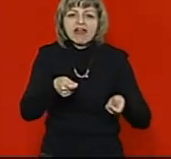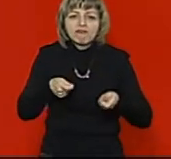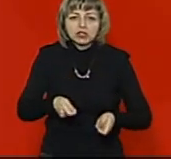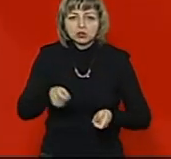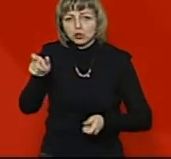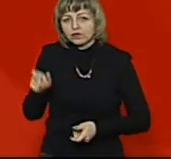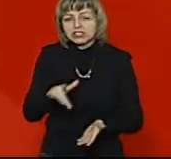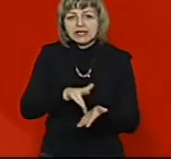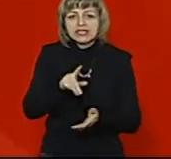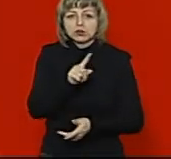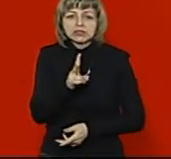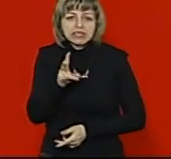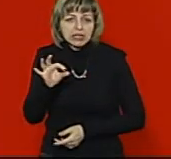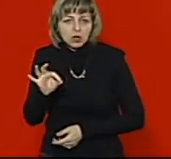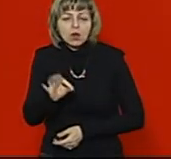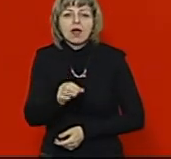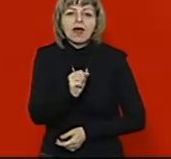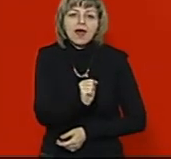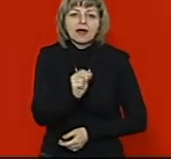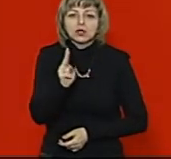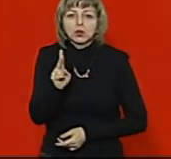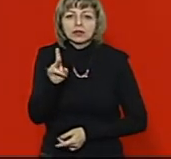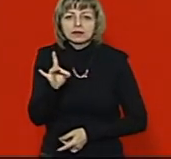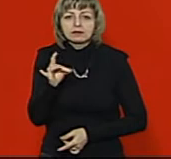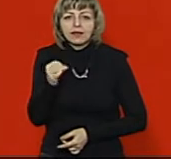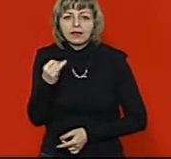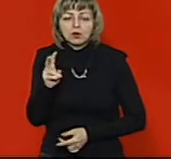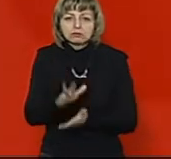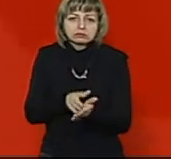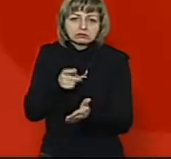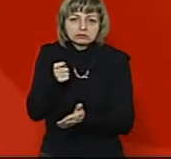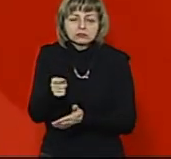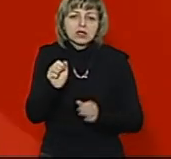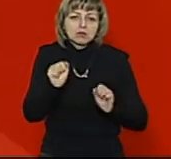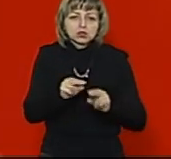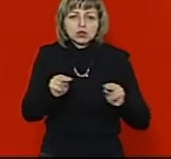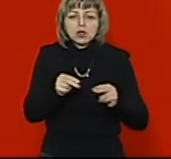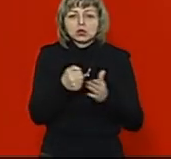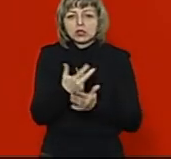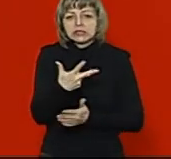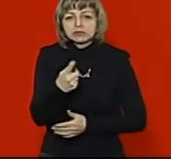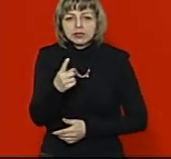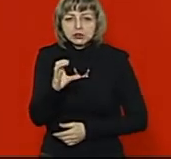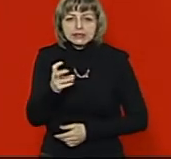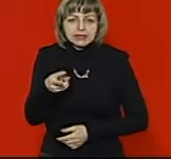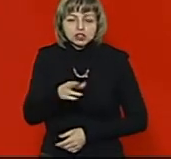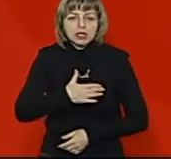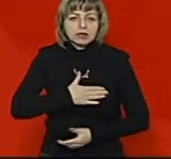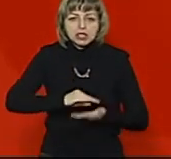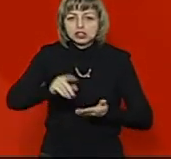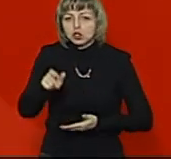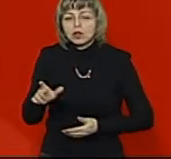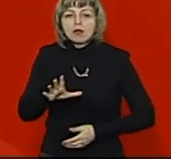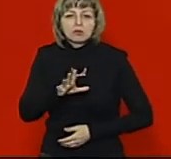завідувачка Центру ЗНО на Волині Алла Корнейко. Подати заявки педагоги можуть до 31 січня. Наші